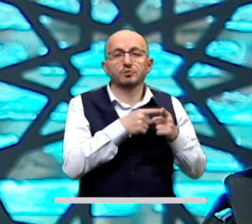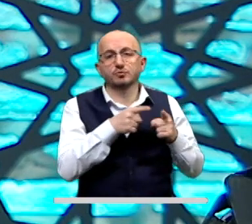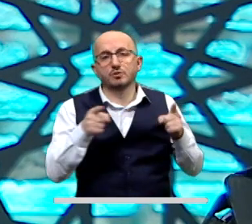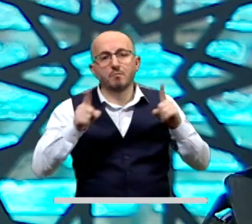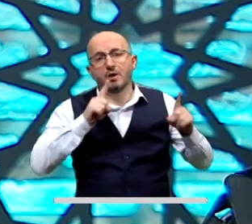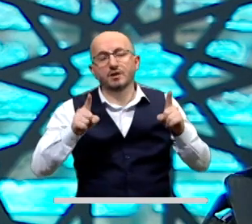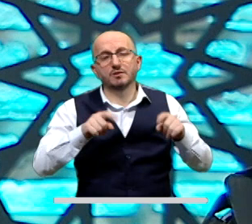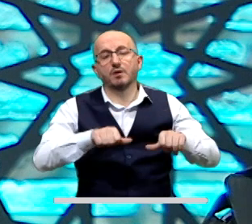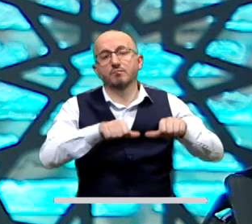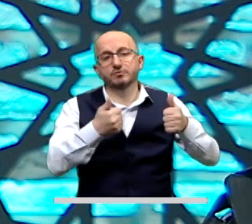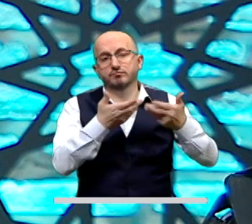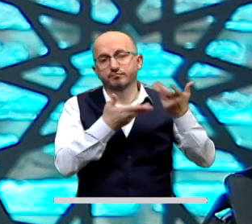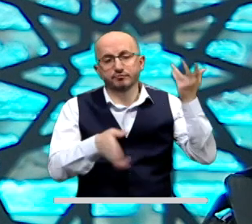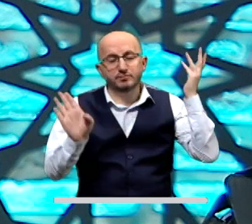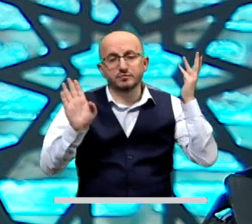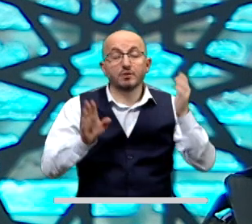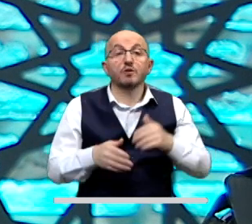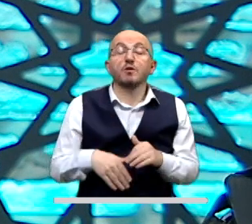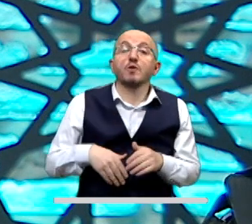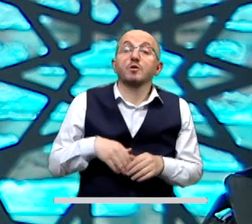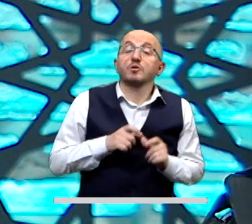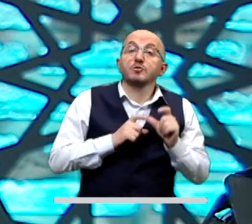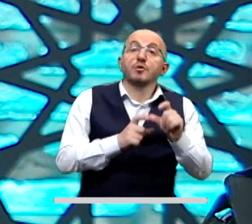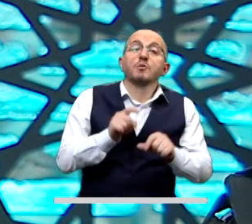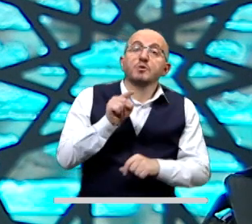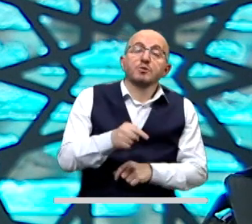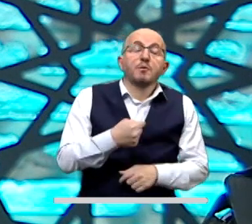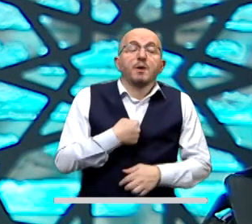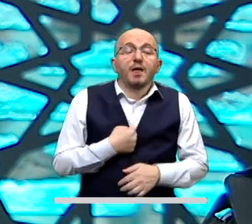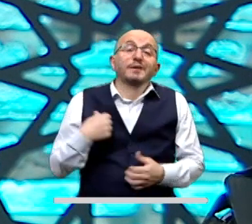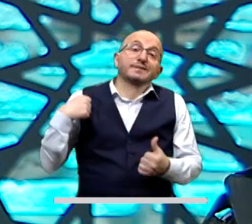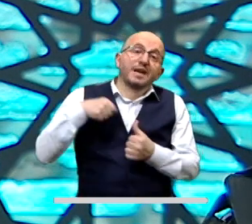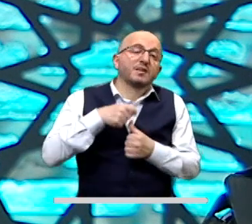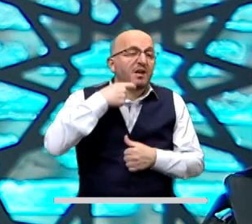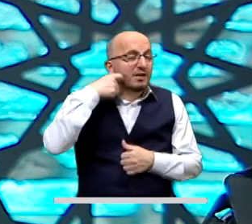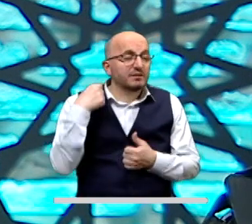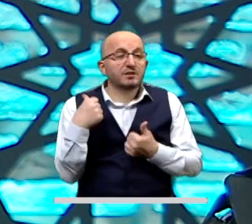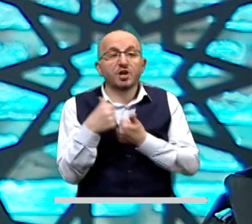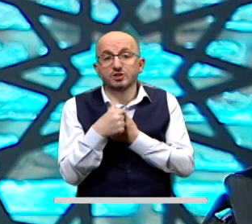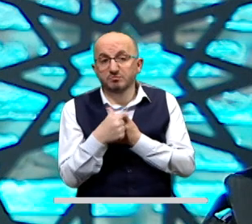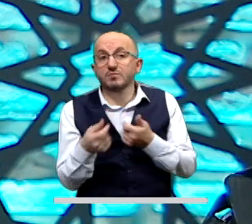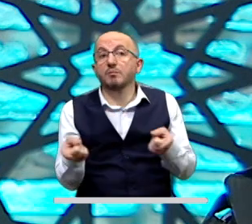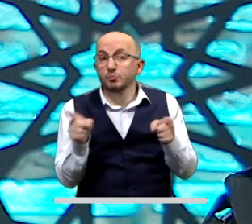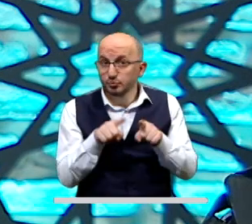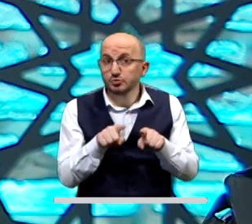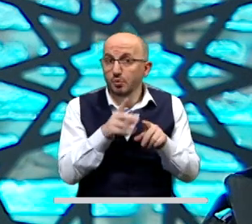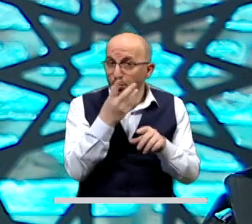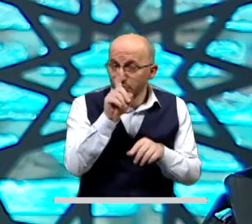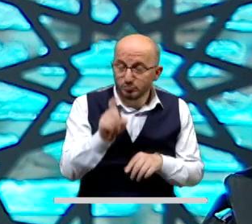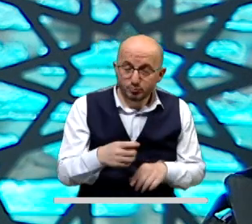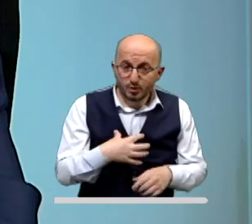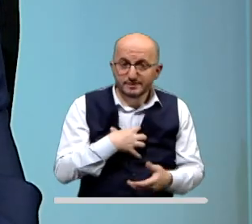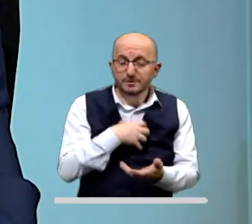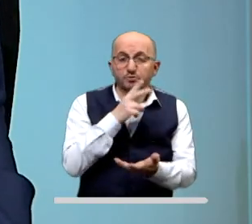sonucuyla da ayrıldığımız bitti sorumuz şu; Ben tekrar eski eşimle evlenebilir miyim bunun dini